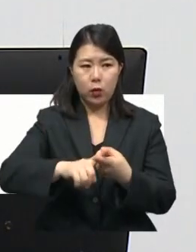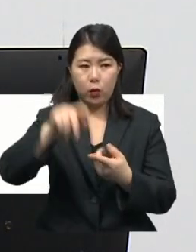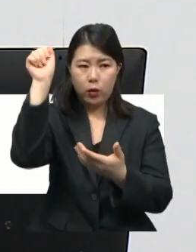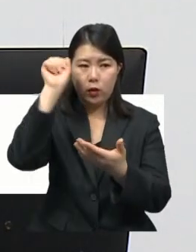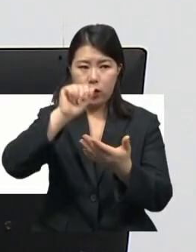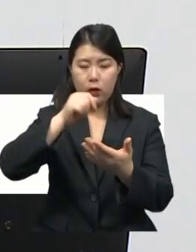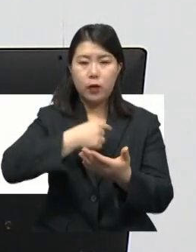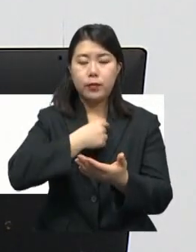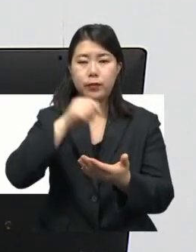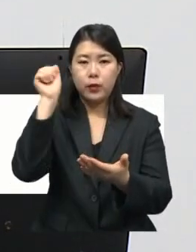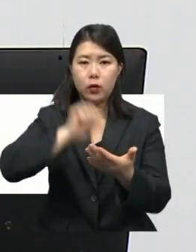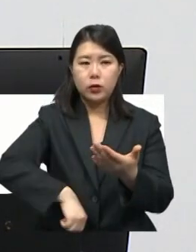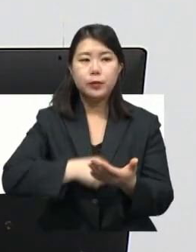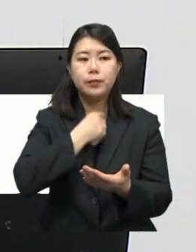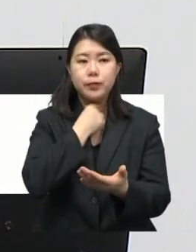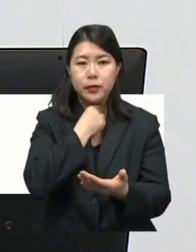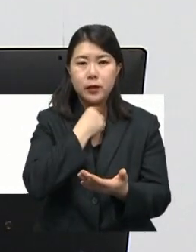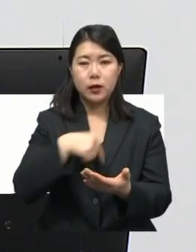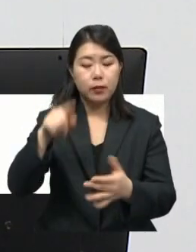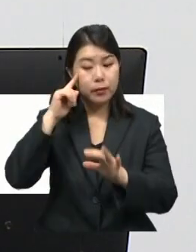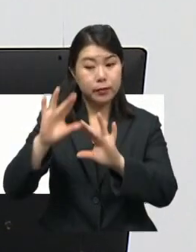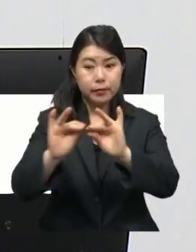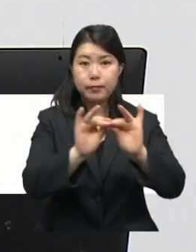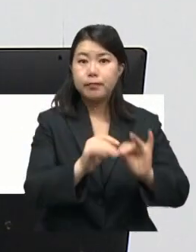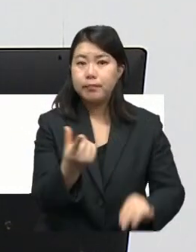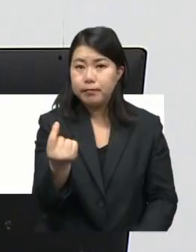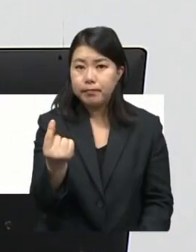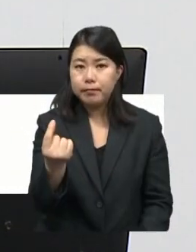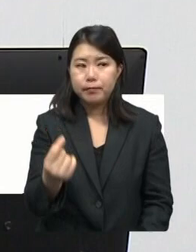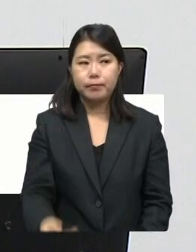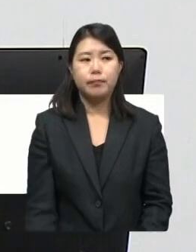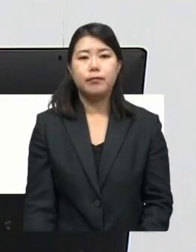안대로 의결하고자 하는 데 이유 없으십니까?